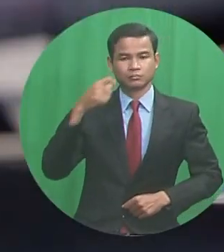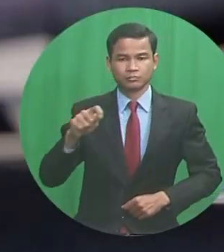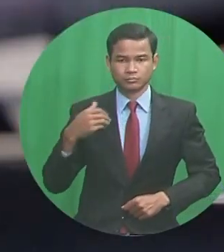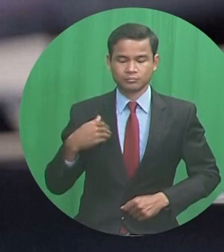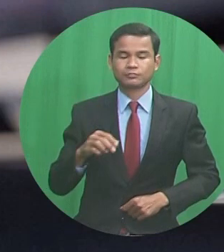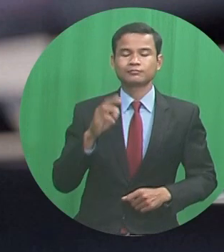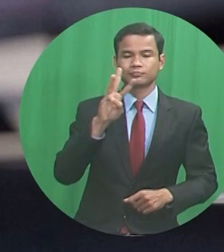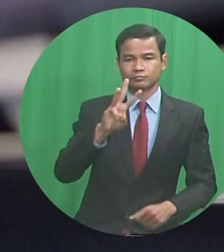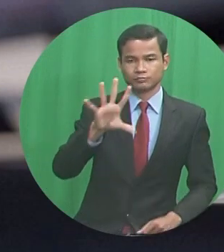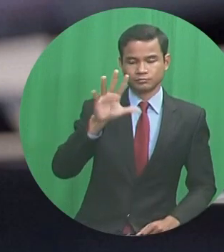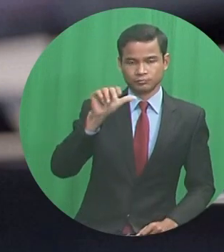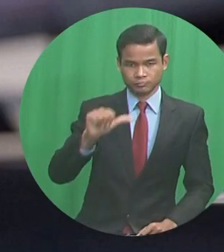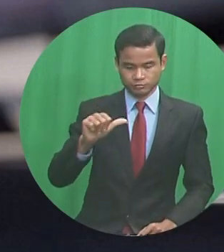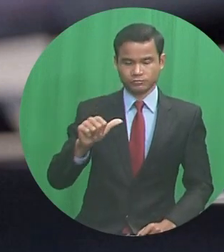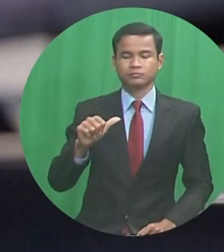ជាង 3,500